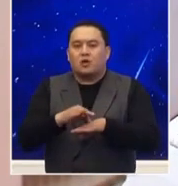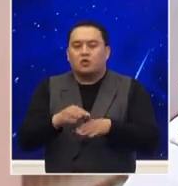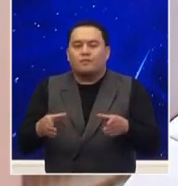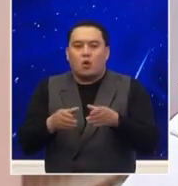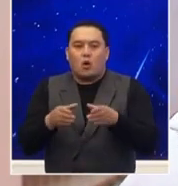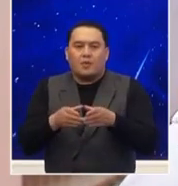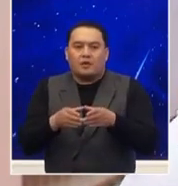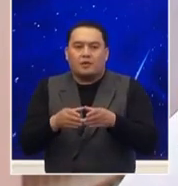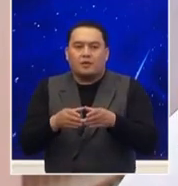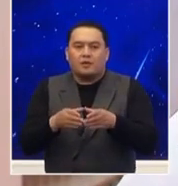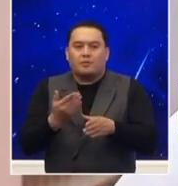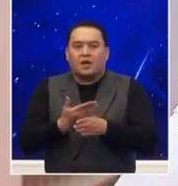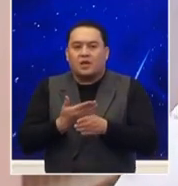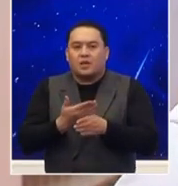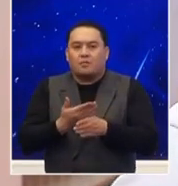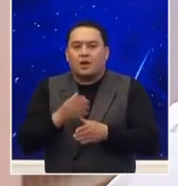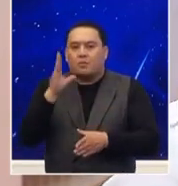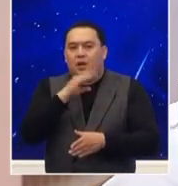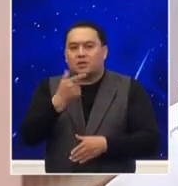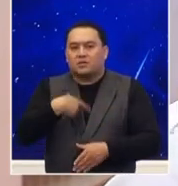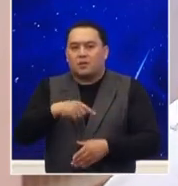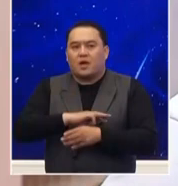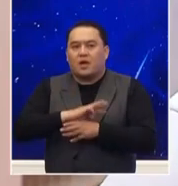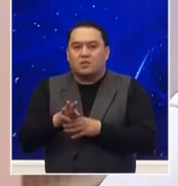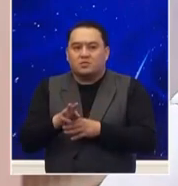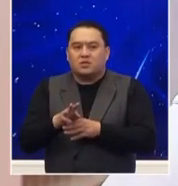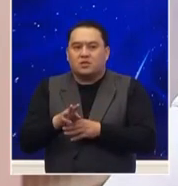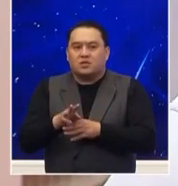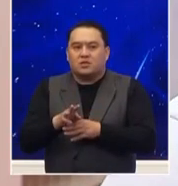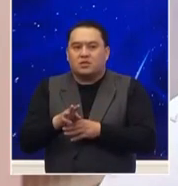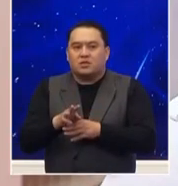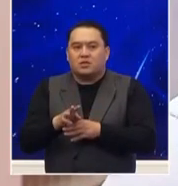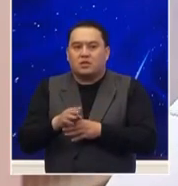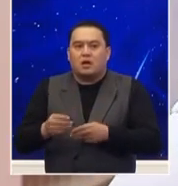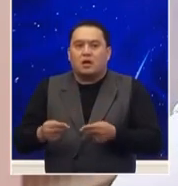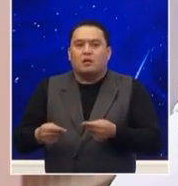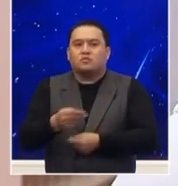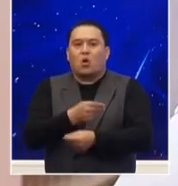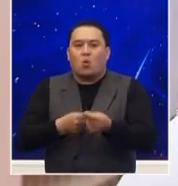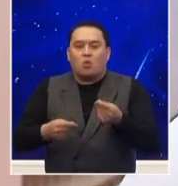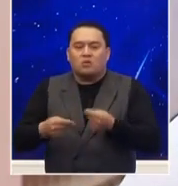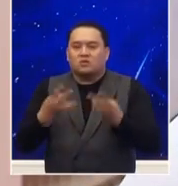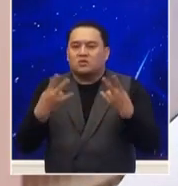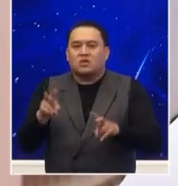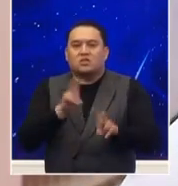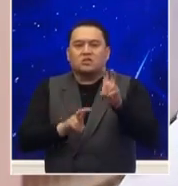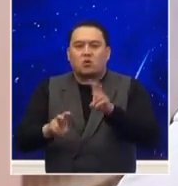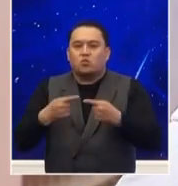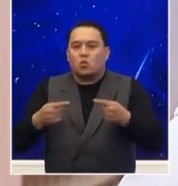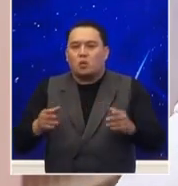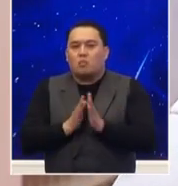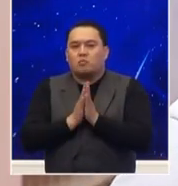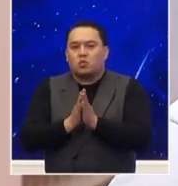это дети с аутизмом, но при этом так, чтобы мы могли сами себя обеспечивать, не собирать пожертвования, да, то есть не искать какие-то другие